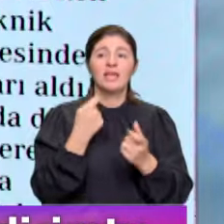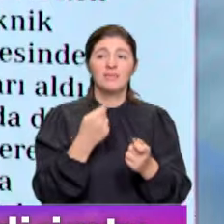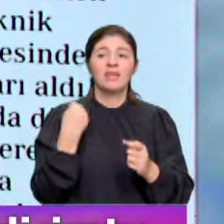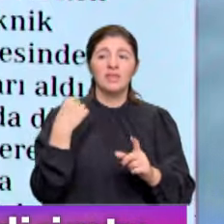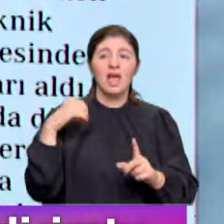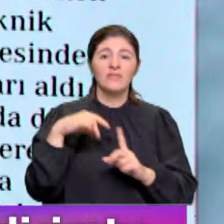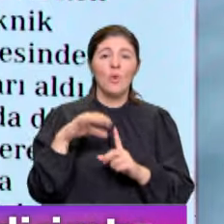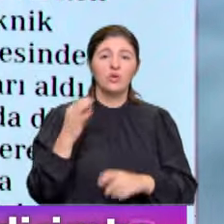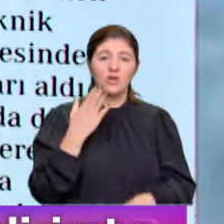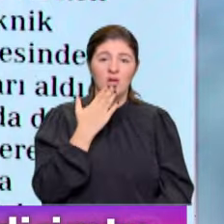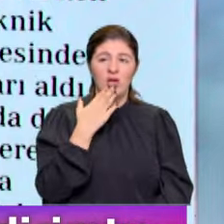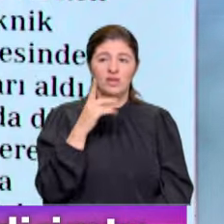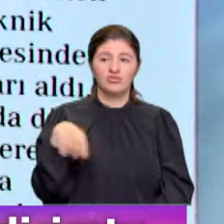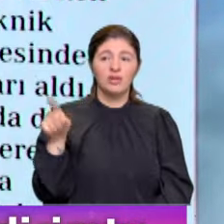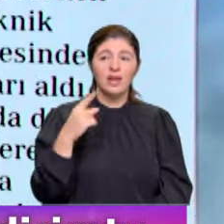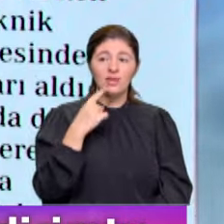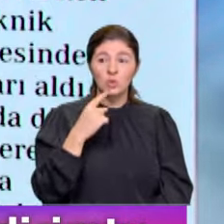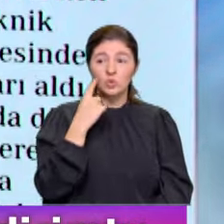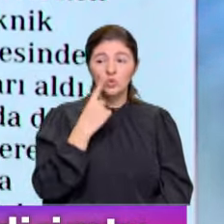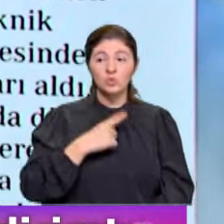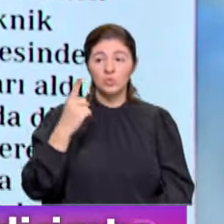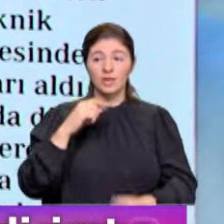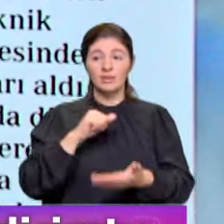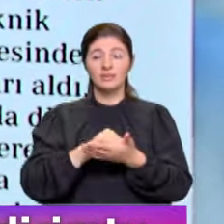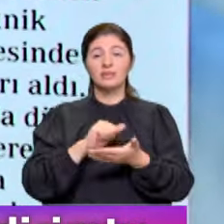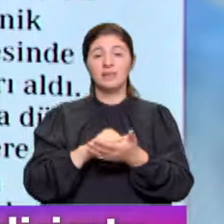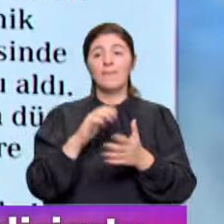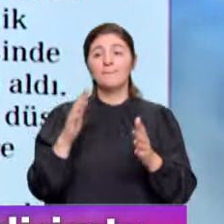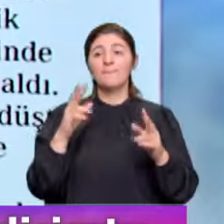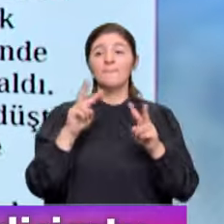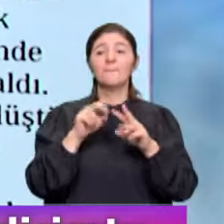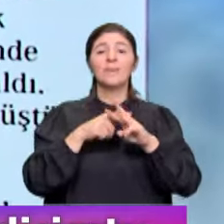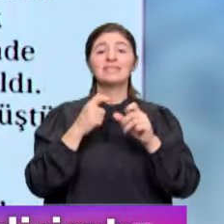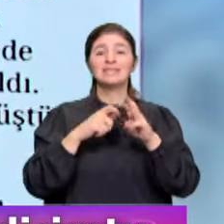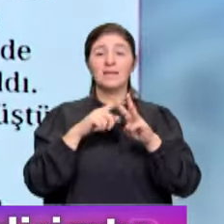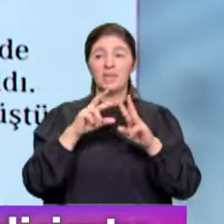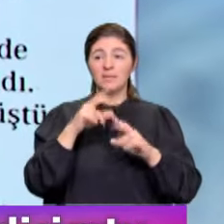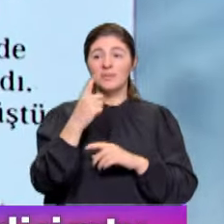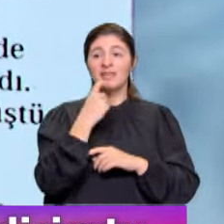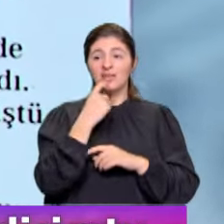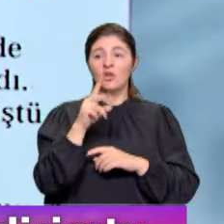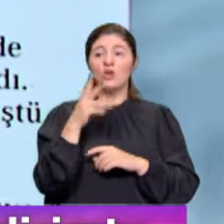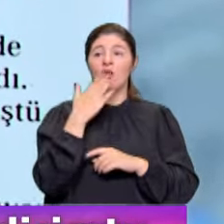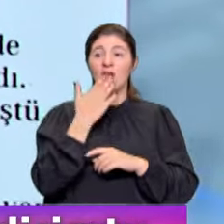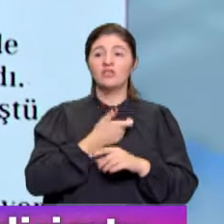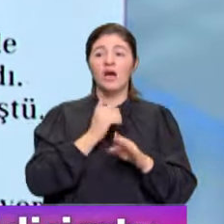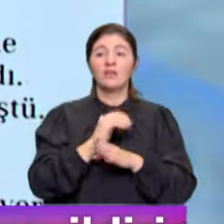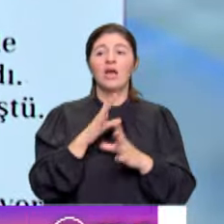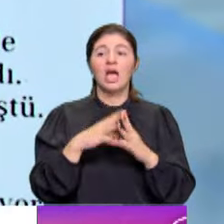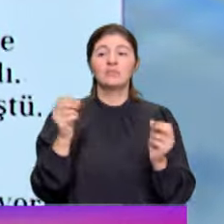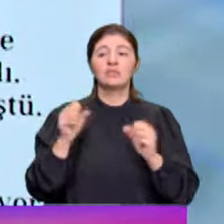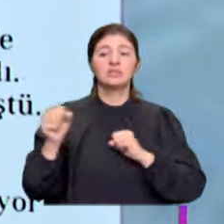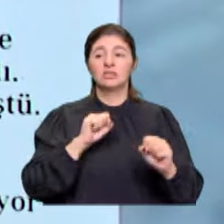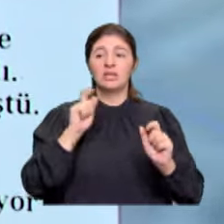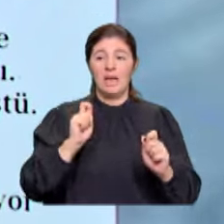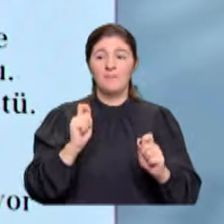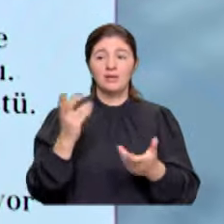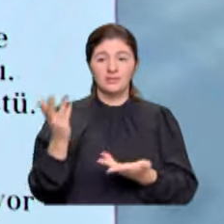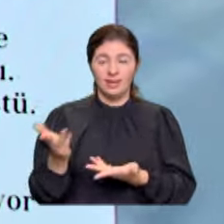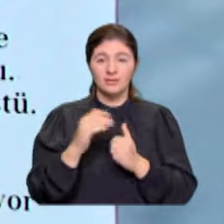yeni hedefi ortaokul öğrencileri diyor Cumhuriyet Gazetesi memlerde bir yılda 12 öğrencinin yaşamını yitirmesine tepkiler